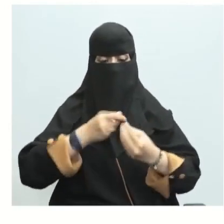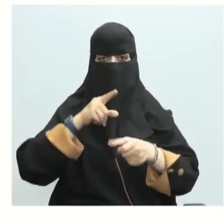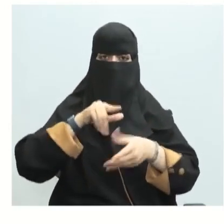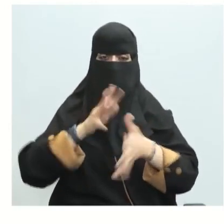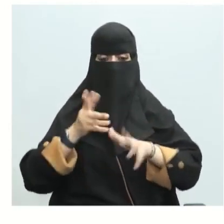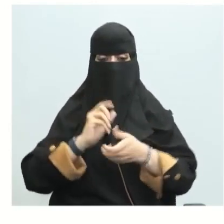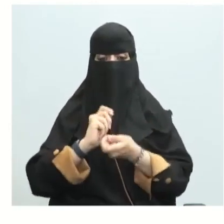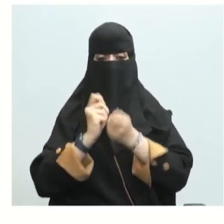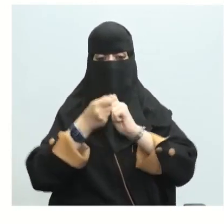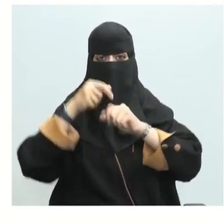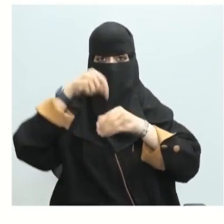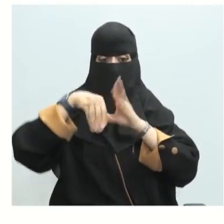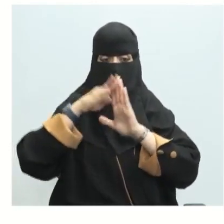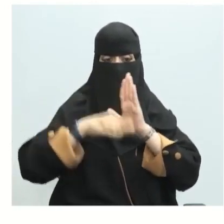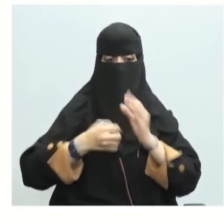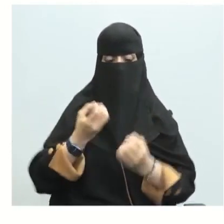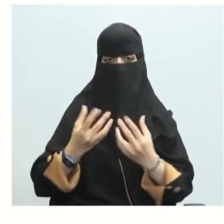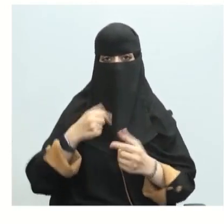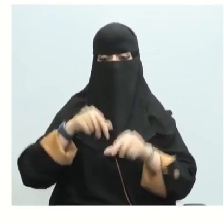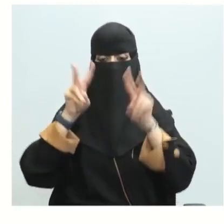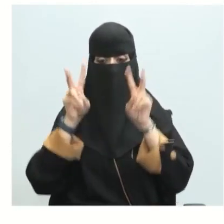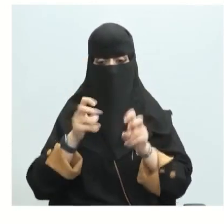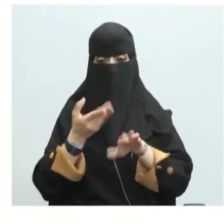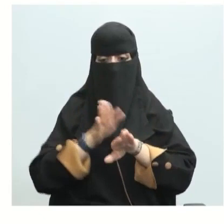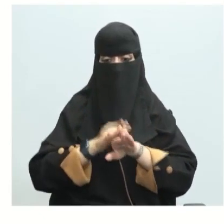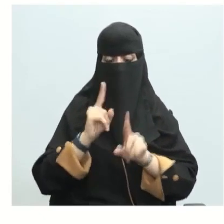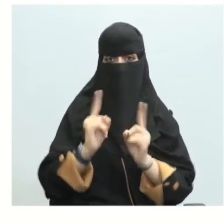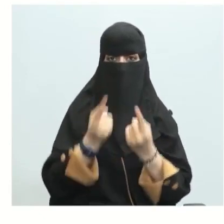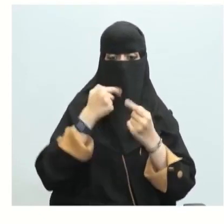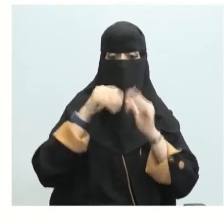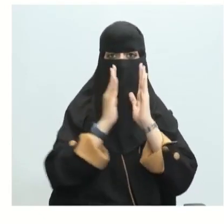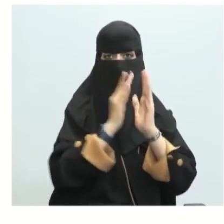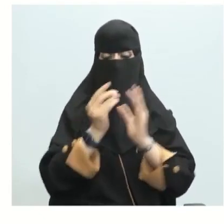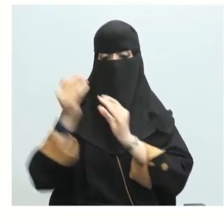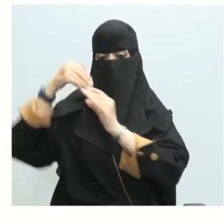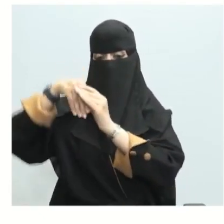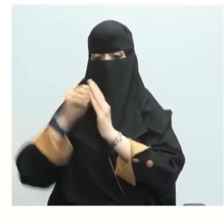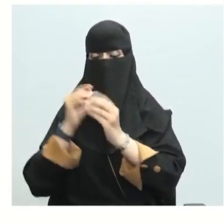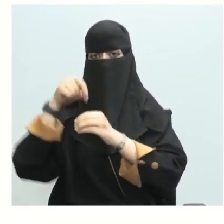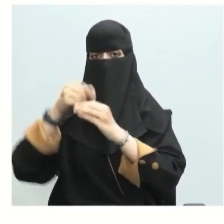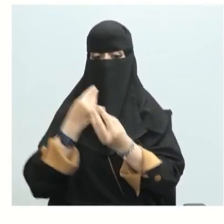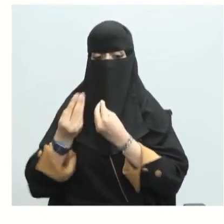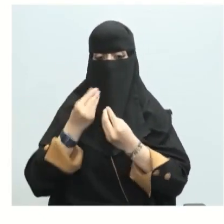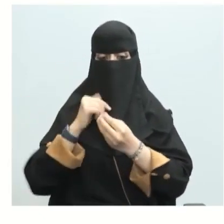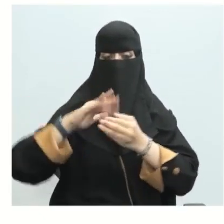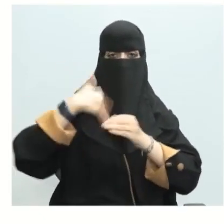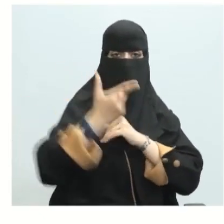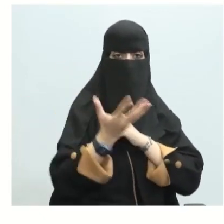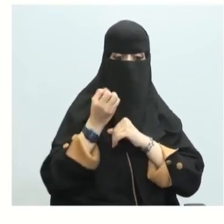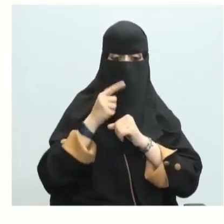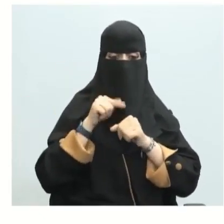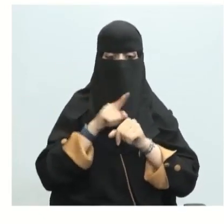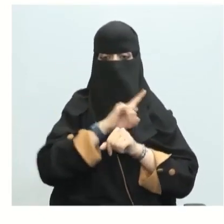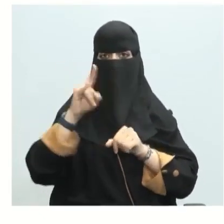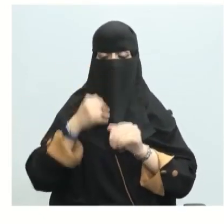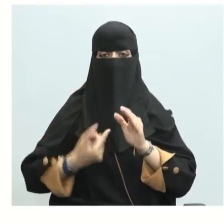في المحتوى الحراري تتوقف على طبيعه الماده الداخله في التفاعل والماده الناتجه منه وليس